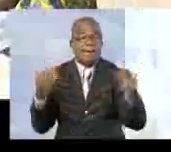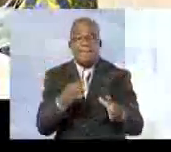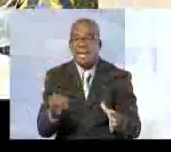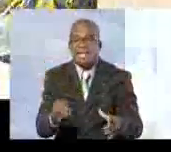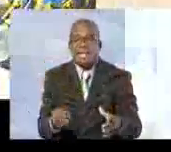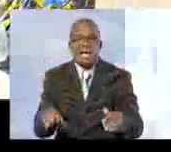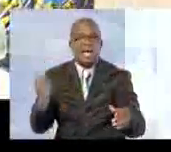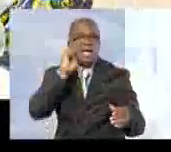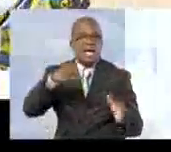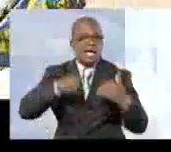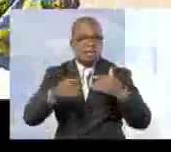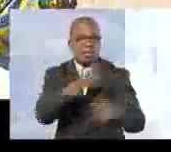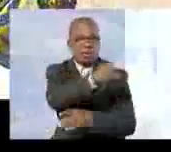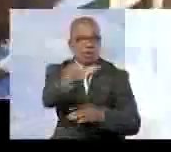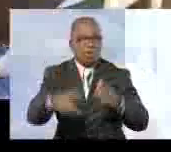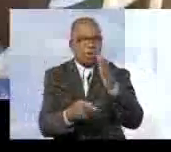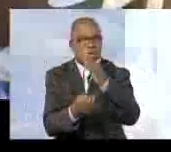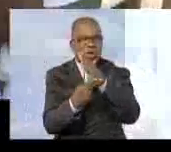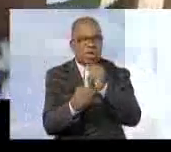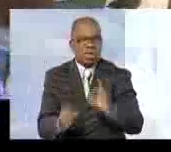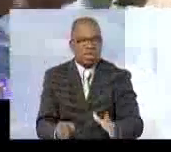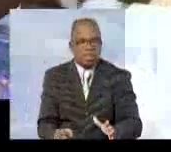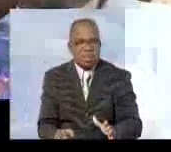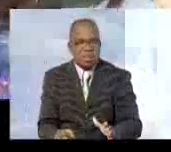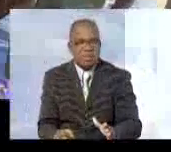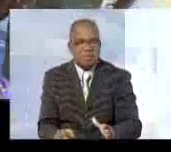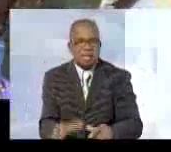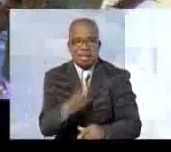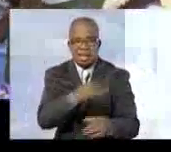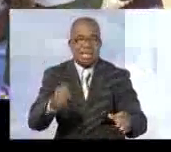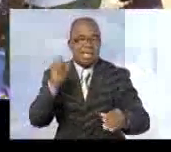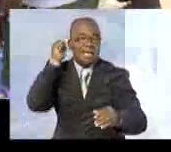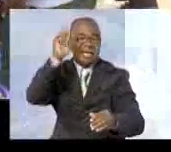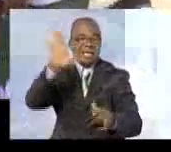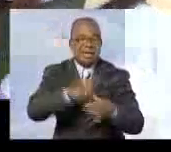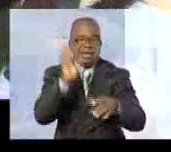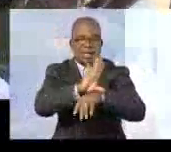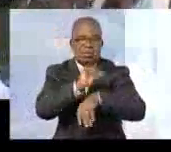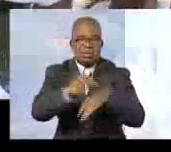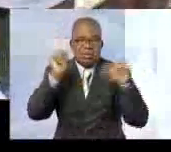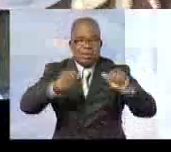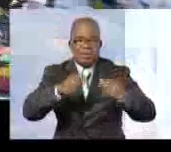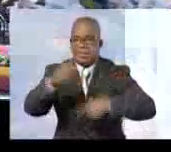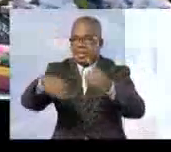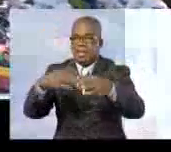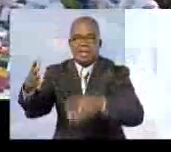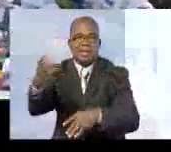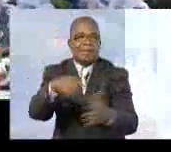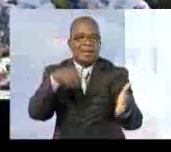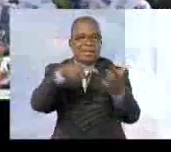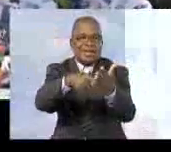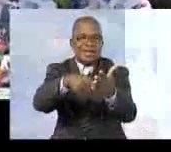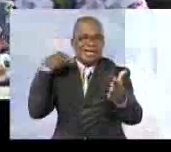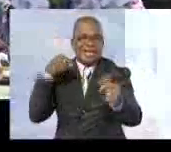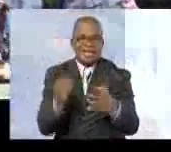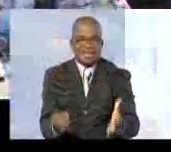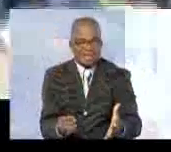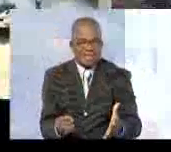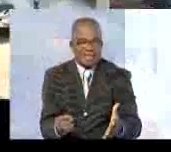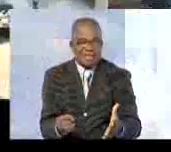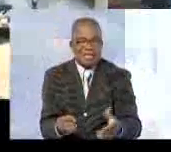pour leur permettre de créer et de développer des activités génératrices de revenus. Sur une période de 2 ans, environ 14 000